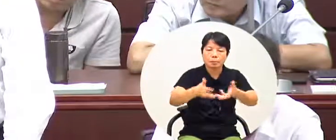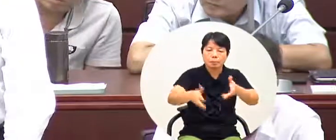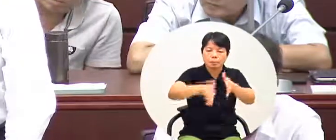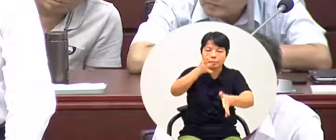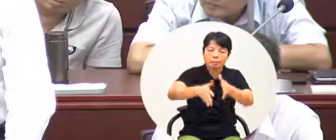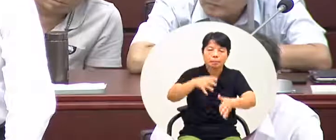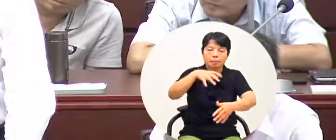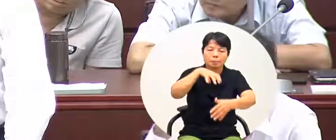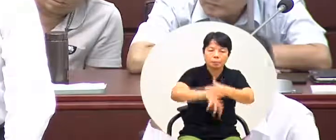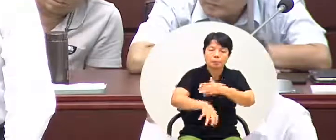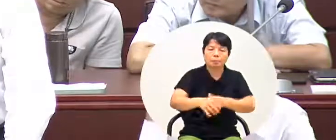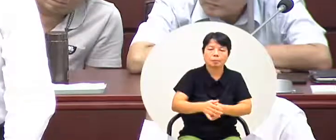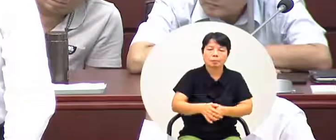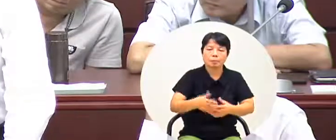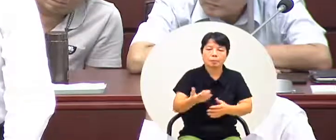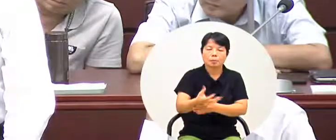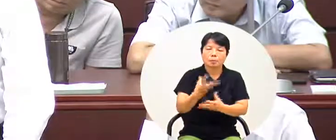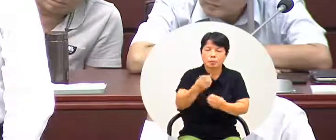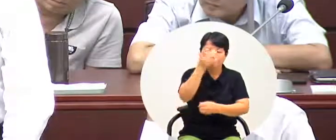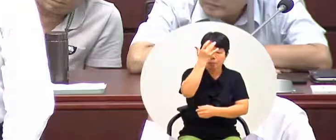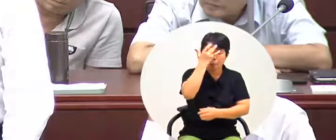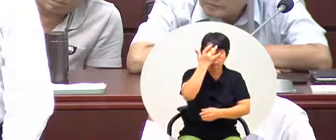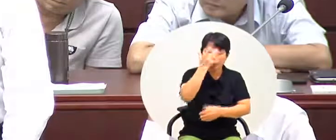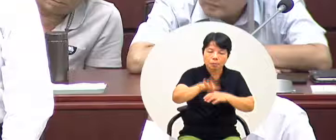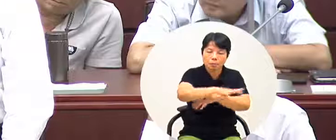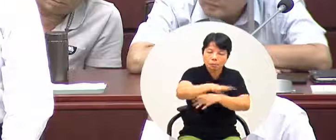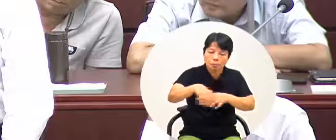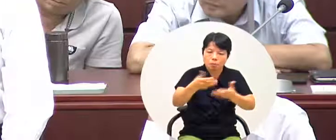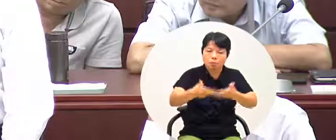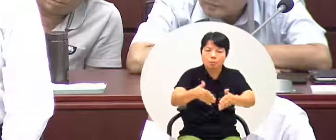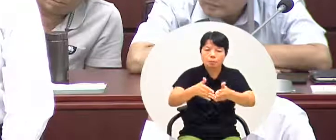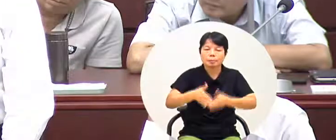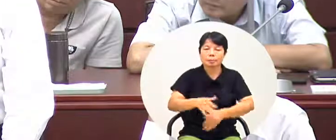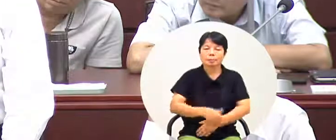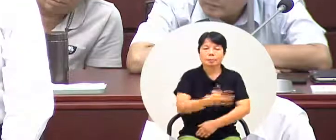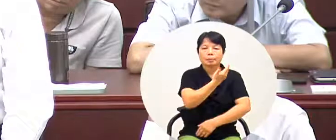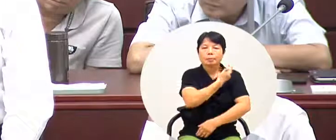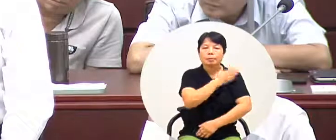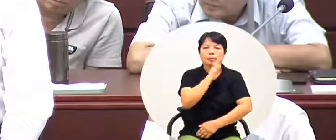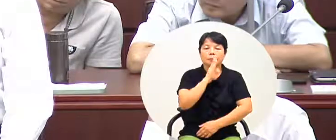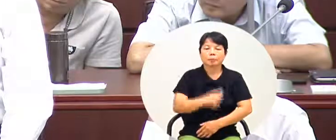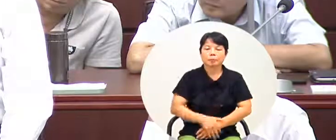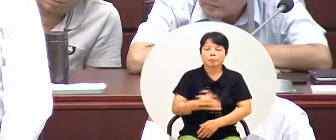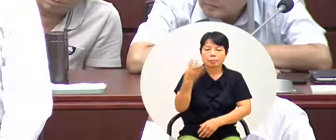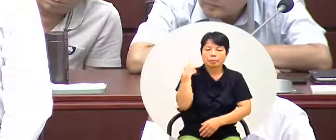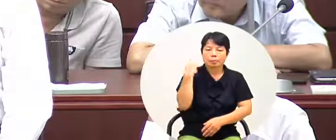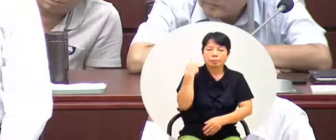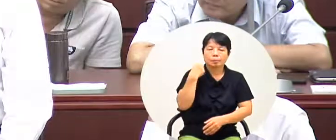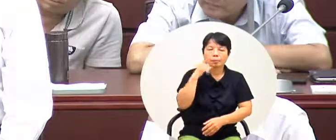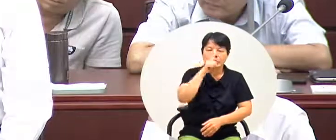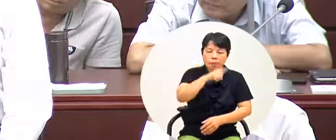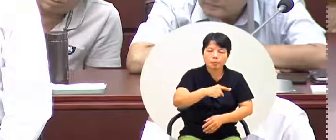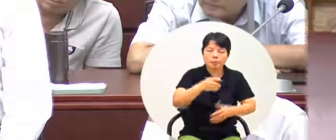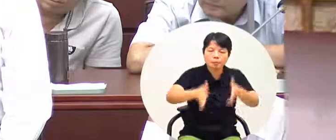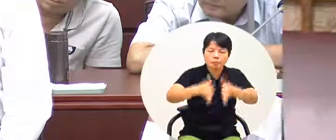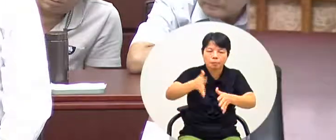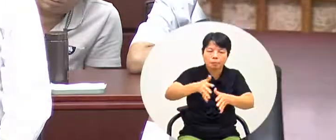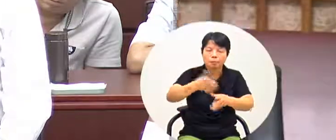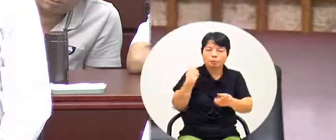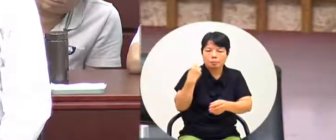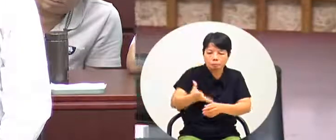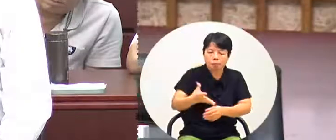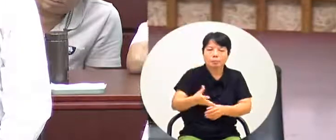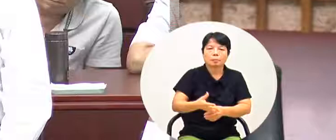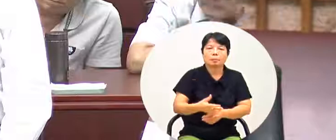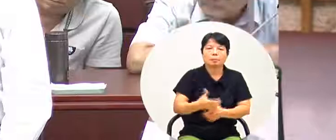非常的重要。那不管是在旧的建筑物，或者是新的建筑物，我们都有专人